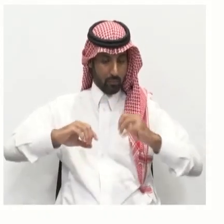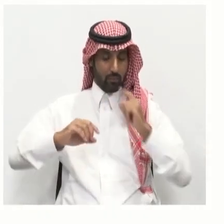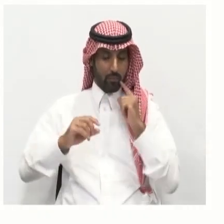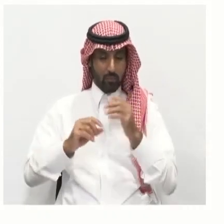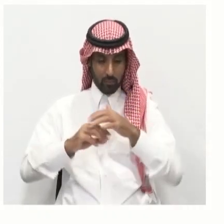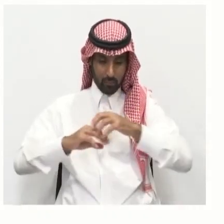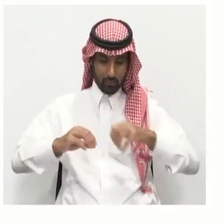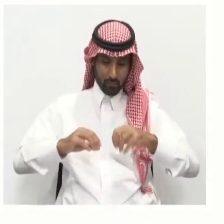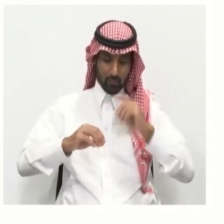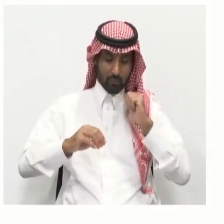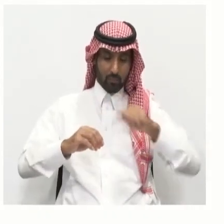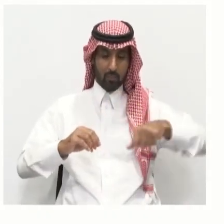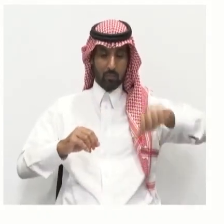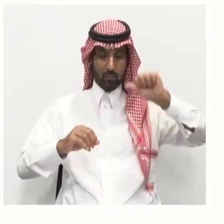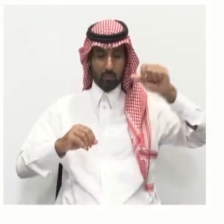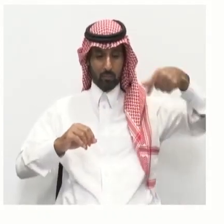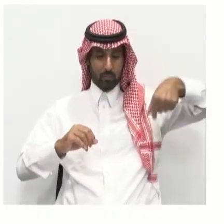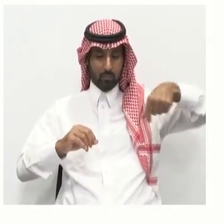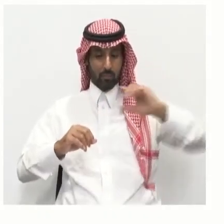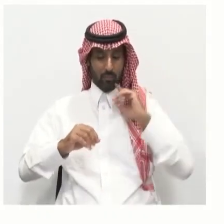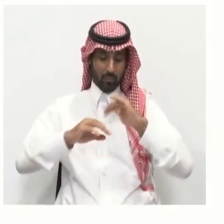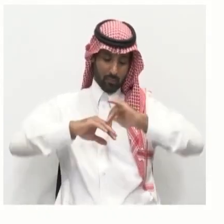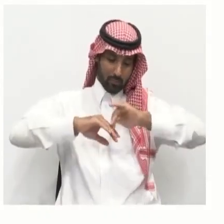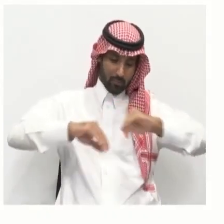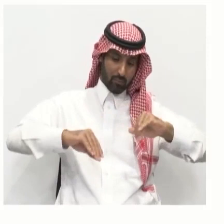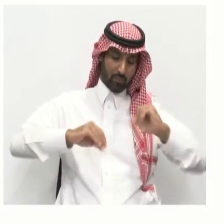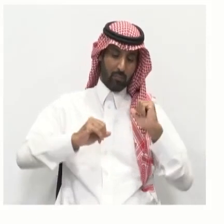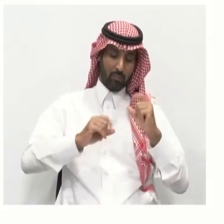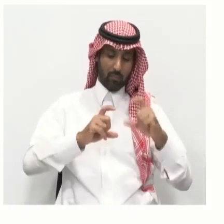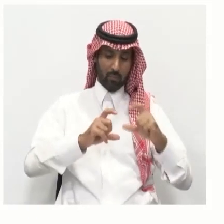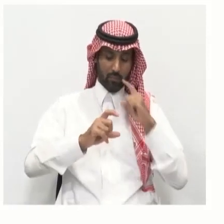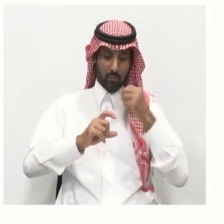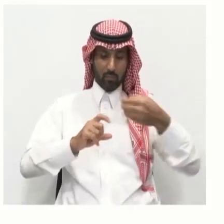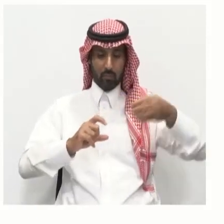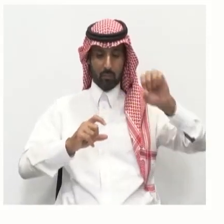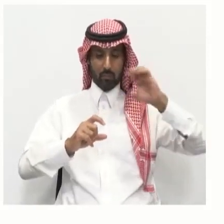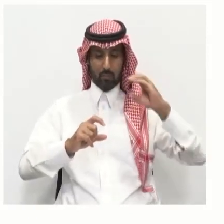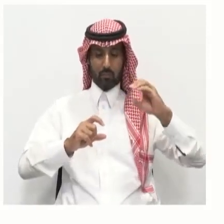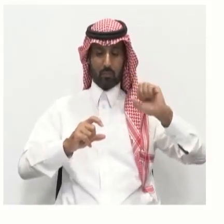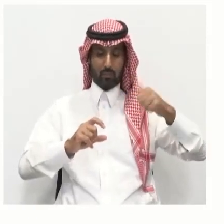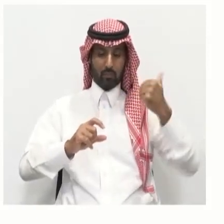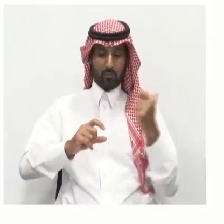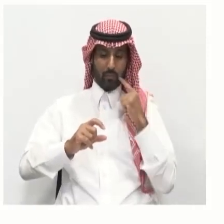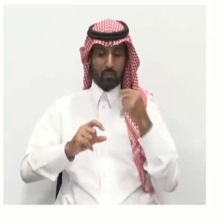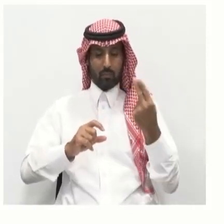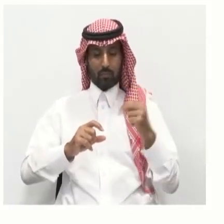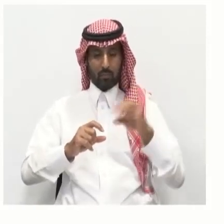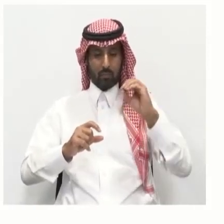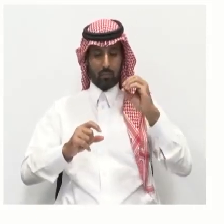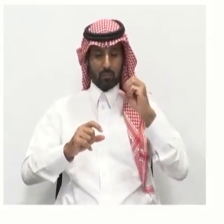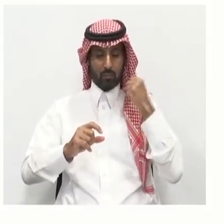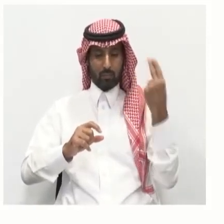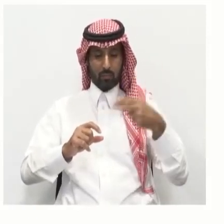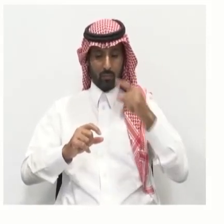ماده بجنبها اي كيو نفكها بمعنى ان السي 6 اش 5 س هو